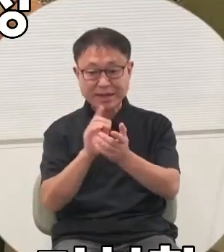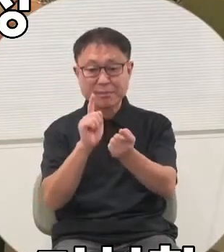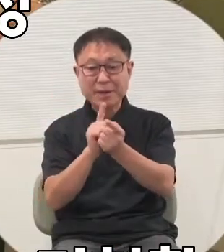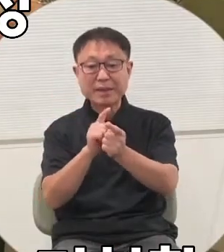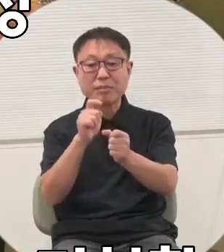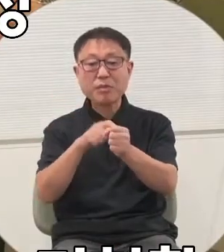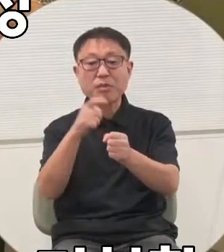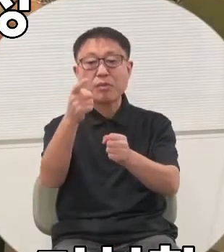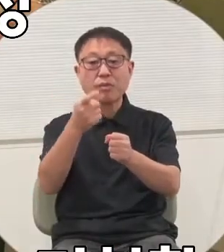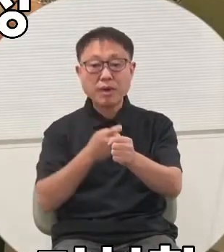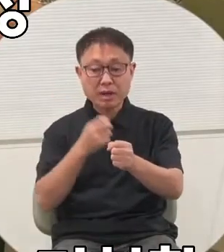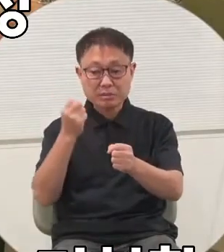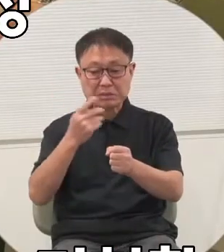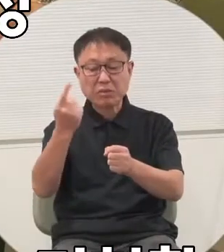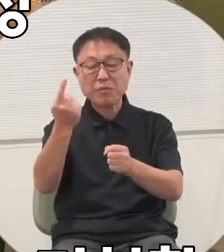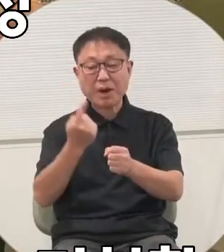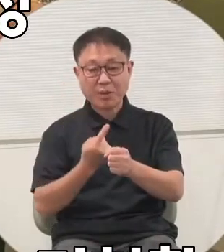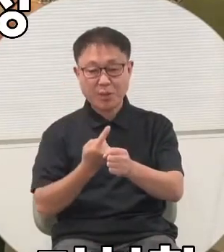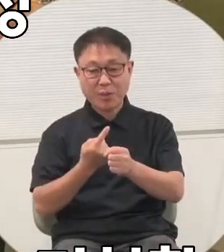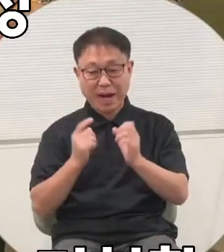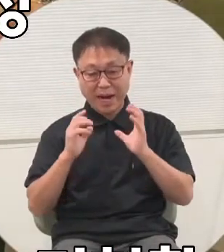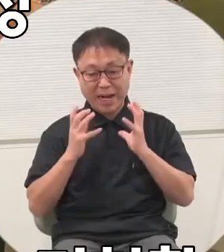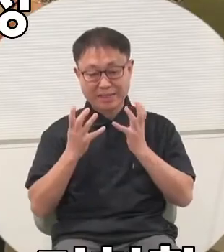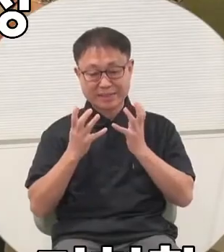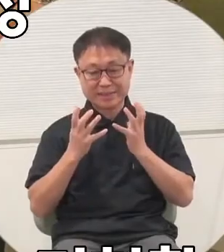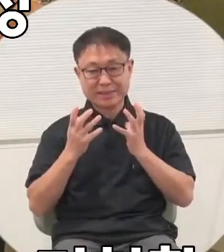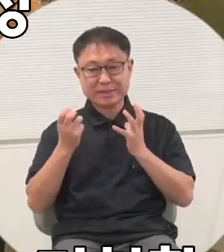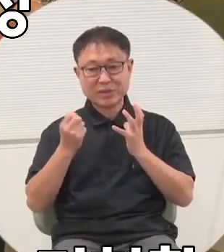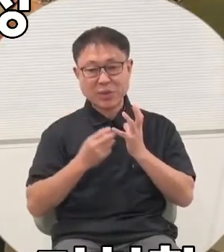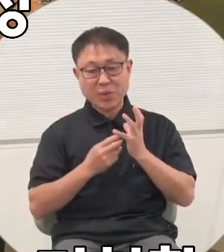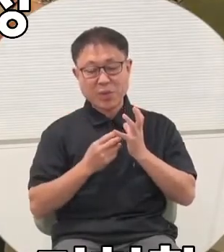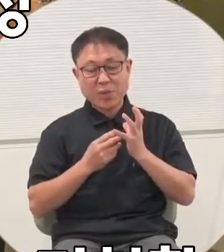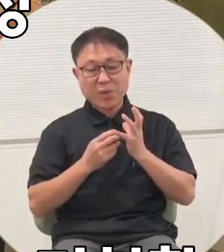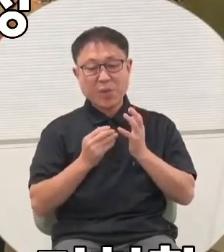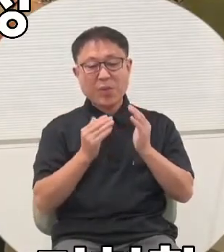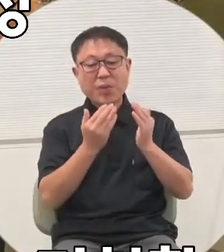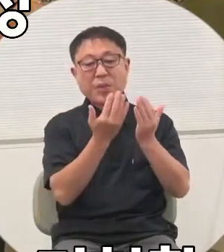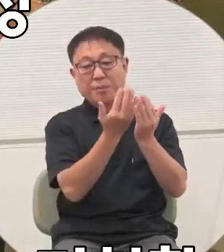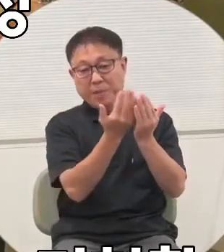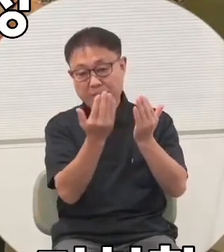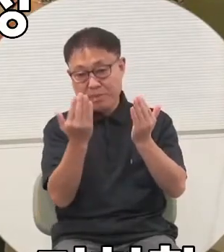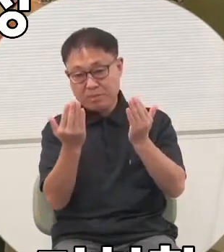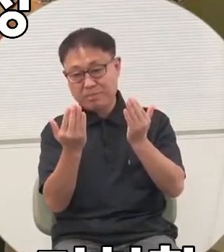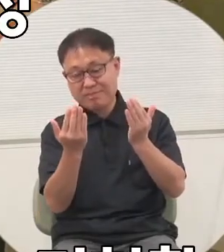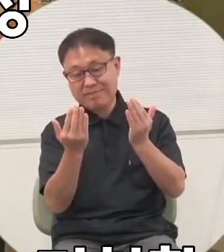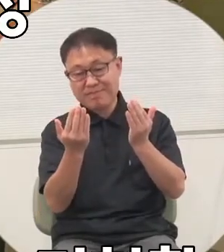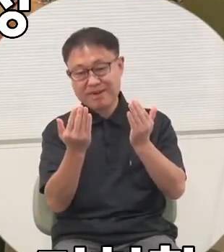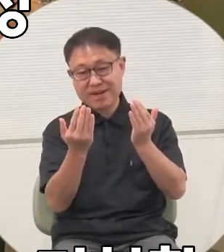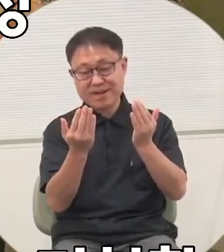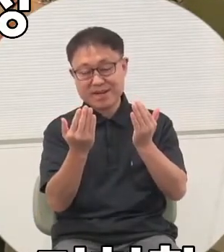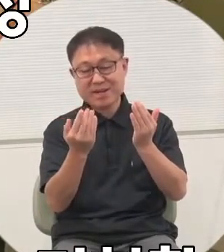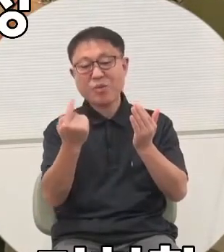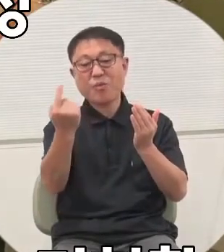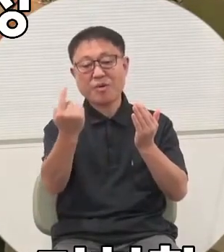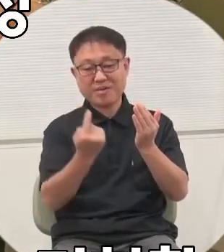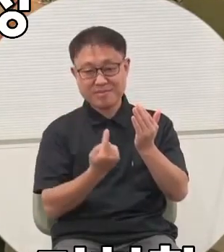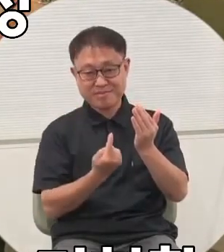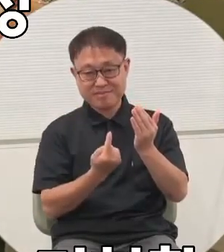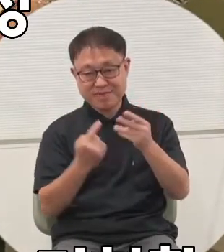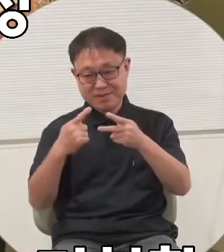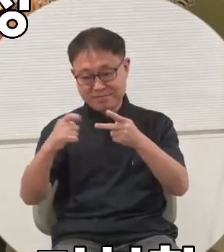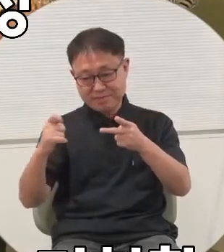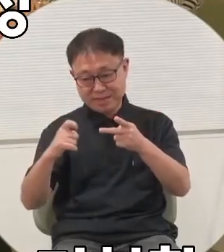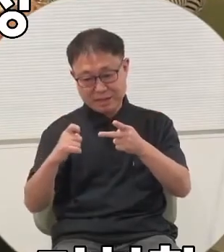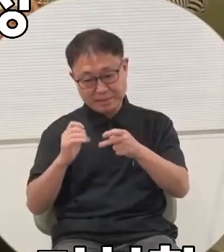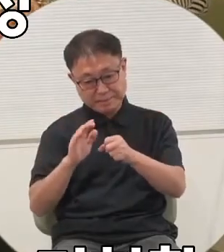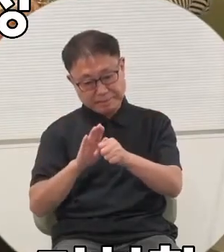이제 여기에 자주 왔었고 또 아이들과는 또 뭐 박물관도 구경하면서 이 서대문에 대한 애착이 좀